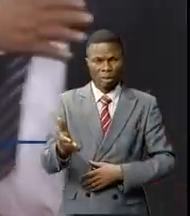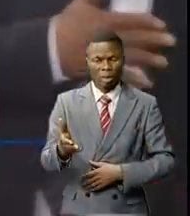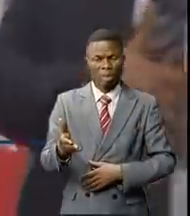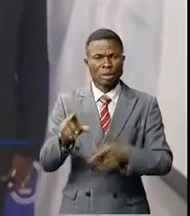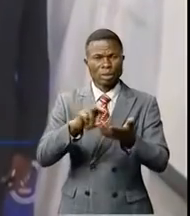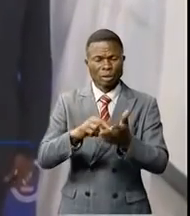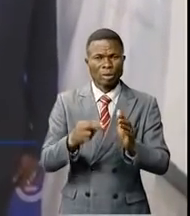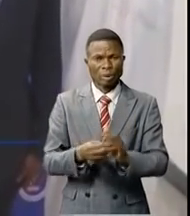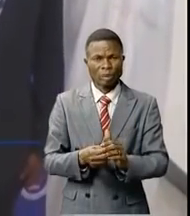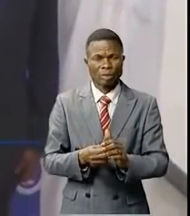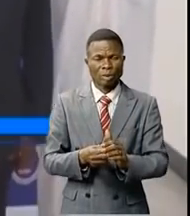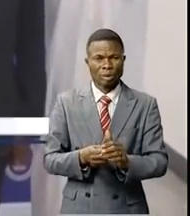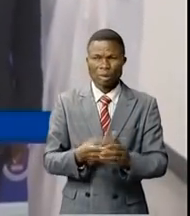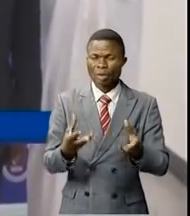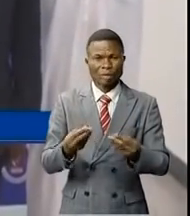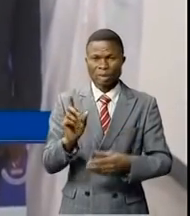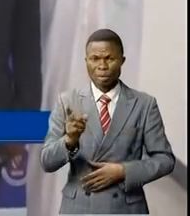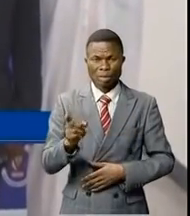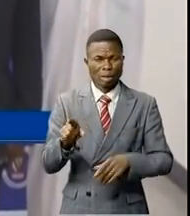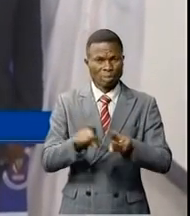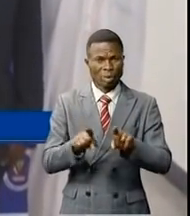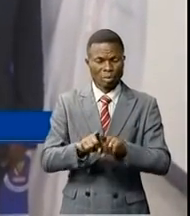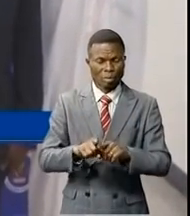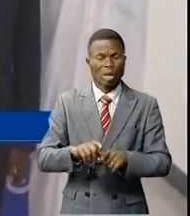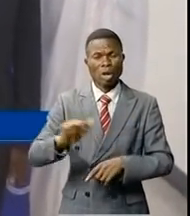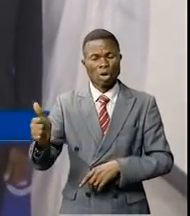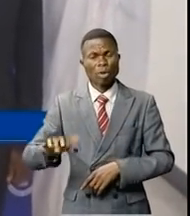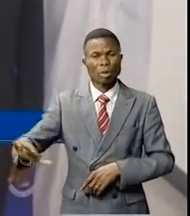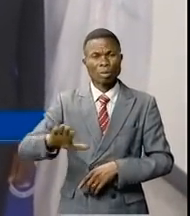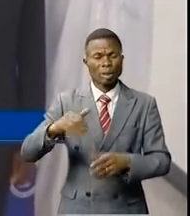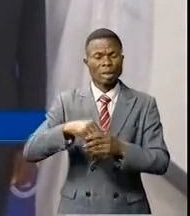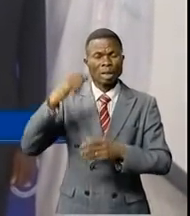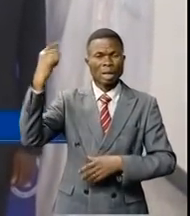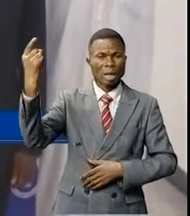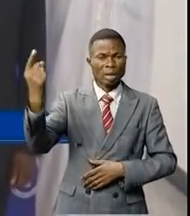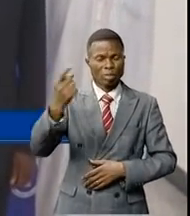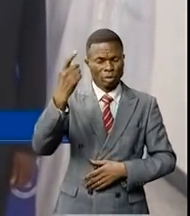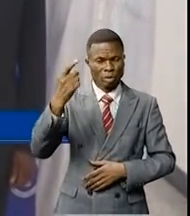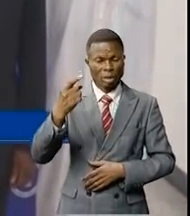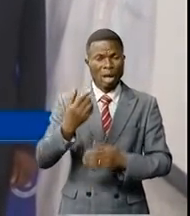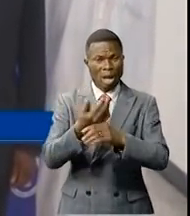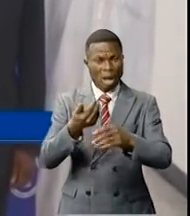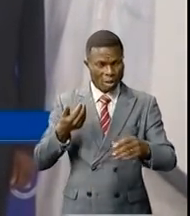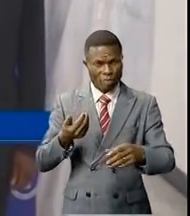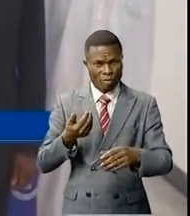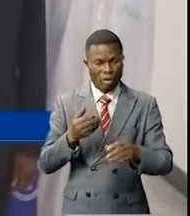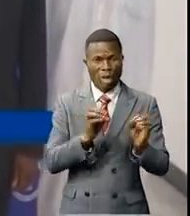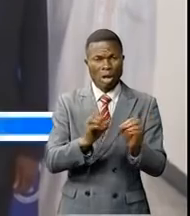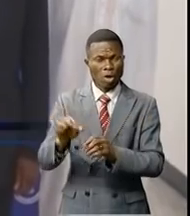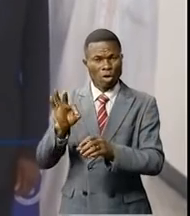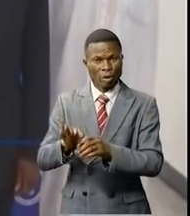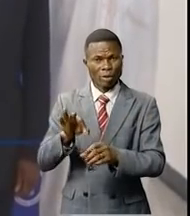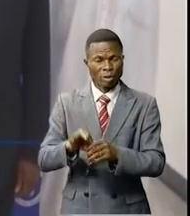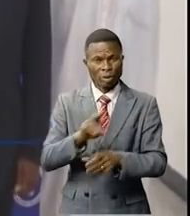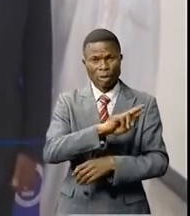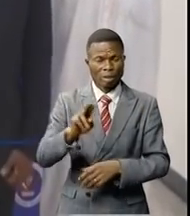qui n'est pas qui n'est pas facile comme dans tous les pays du monde à la veille des échéances élections